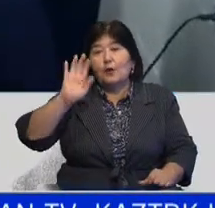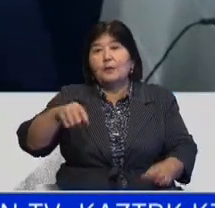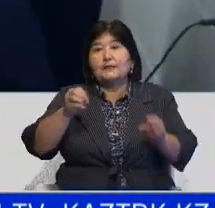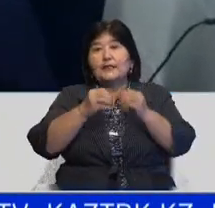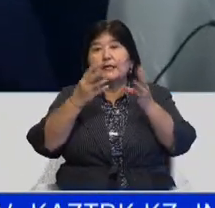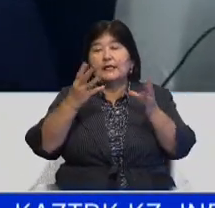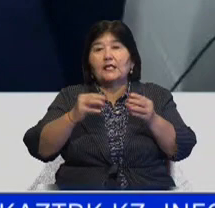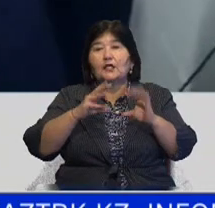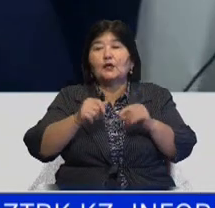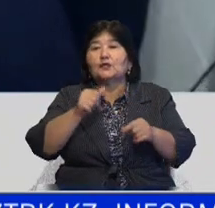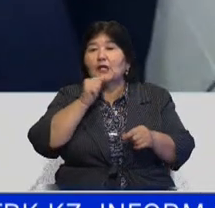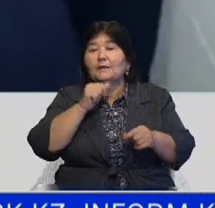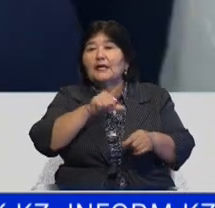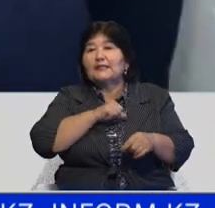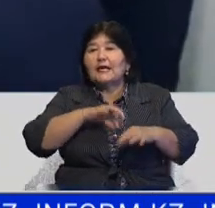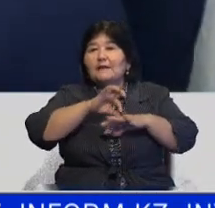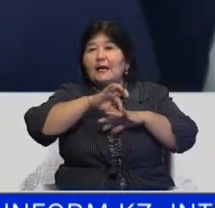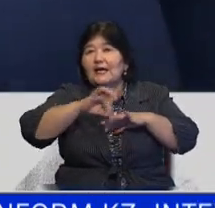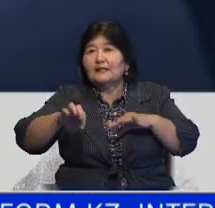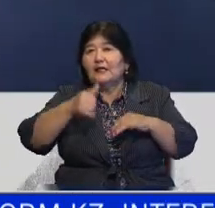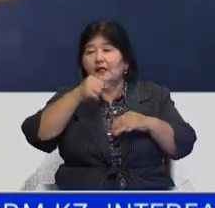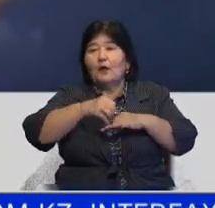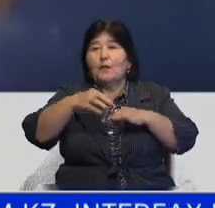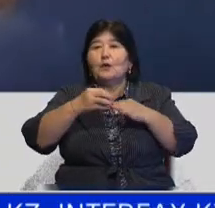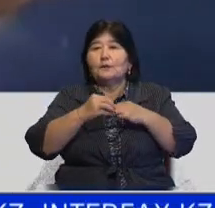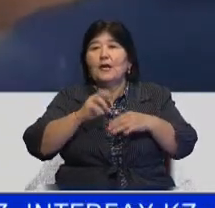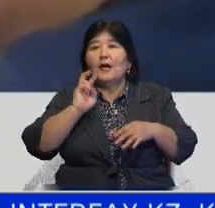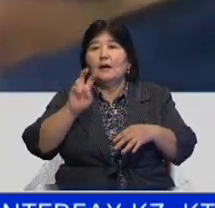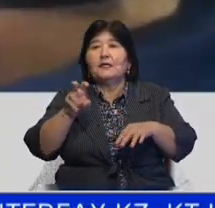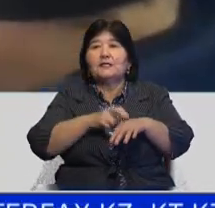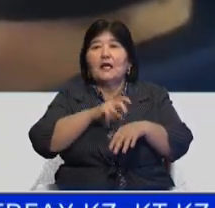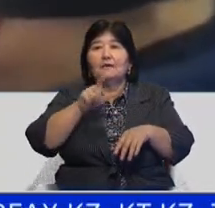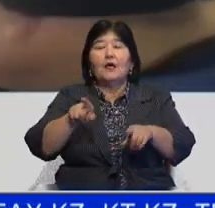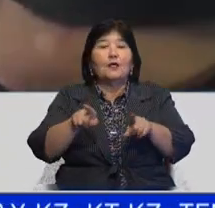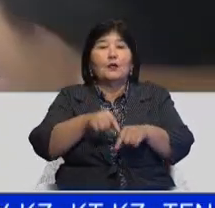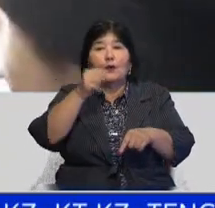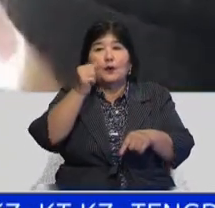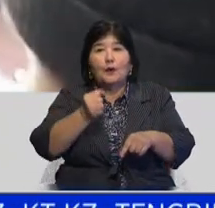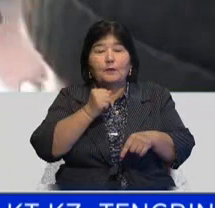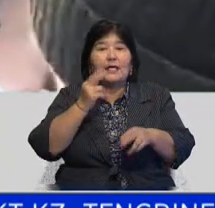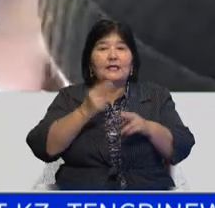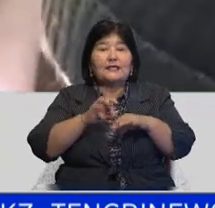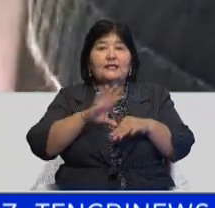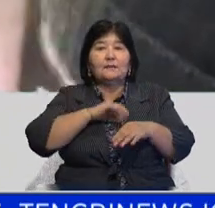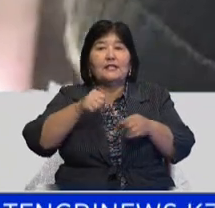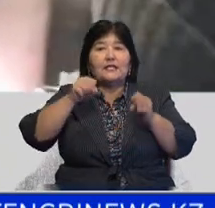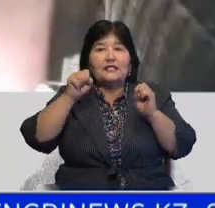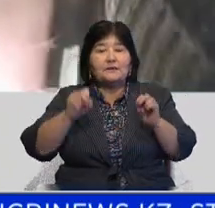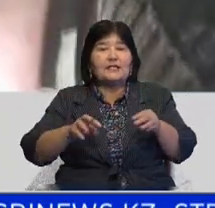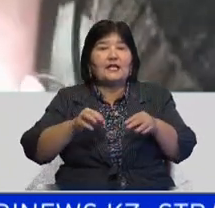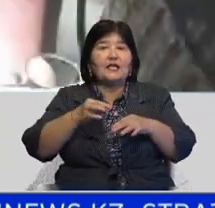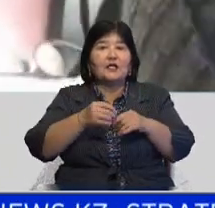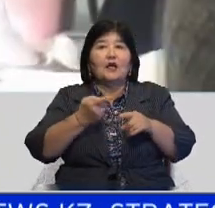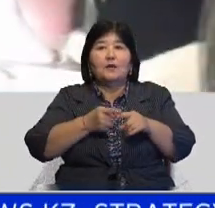10 дней безрезультатных попыток самостоятельно снять кольцо с распухшего пальца обратился к врачам. Но для разрезания железа нужны были специальные